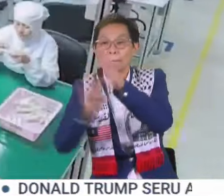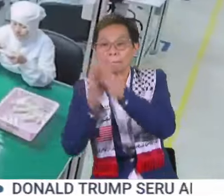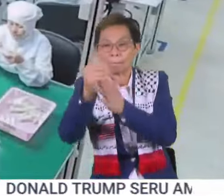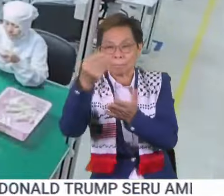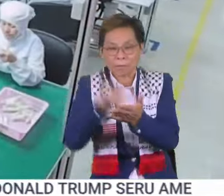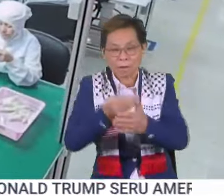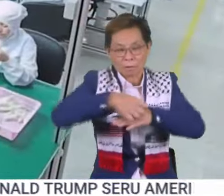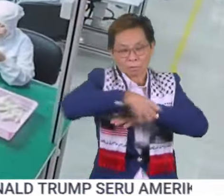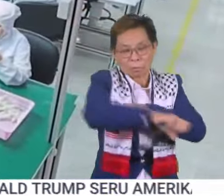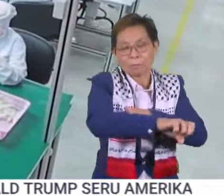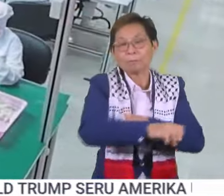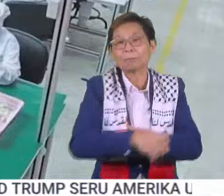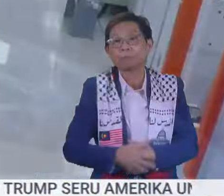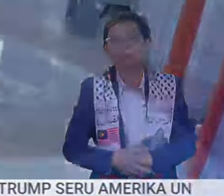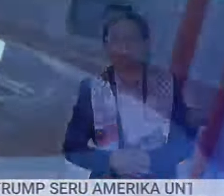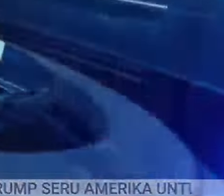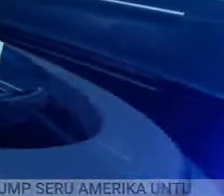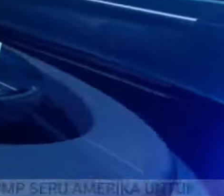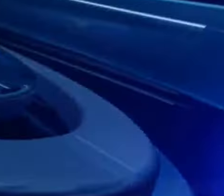RM575 bilion.